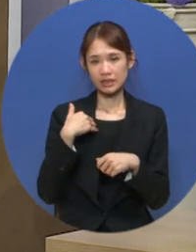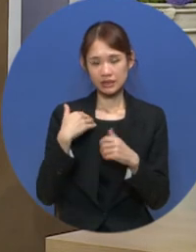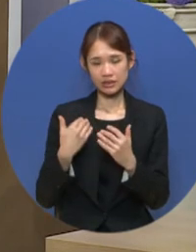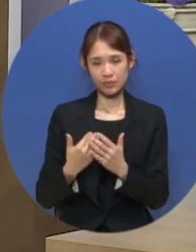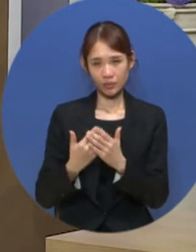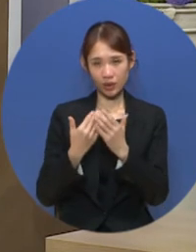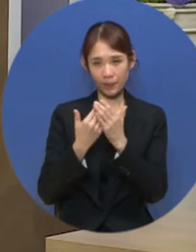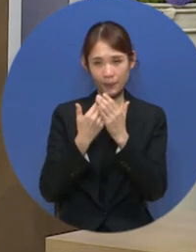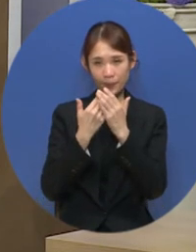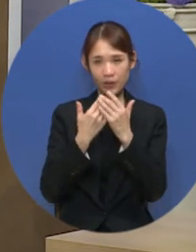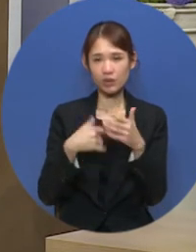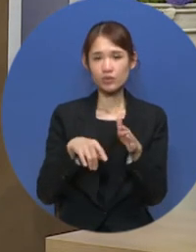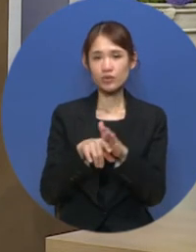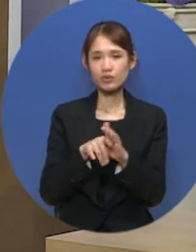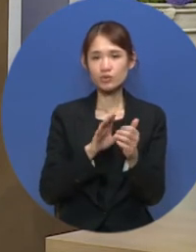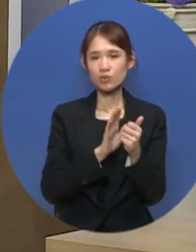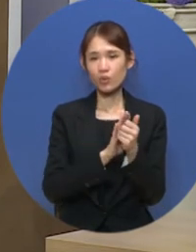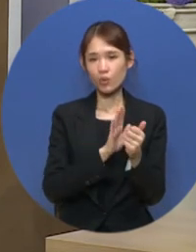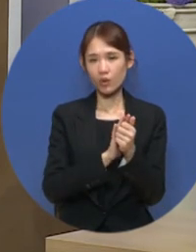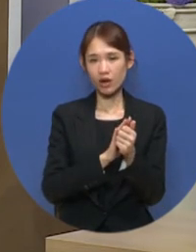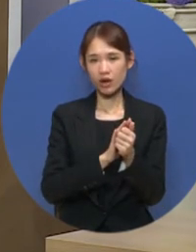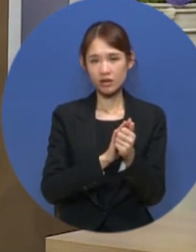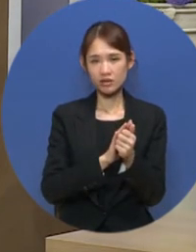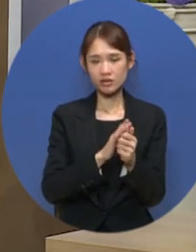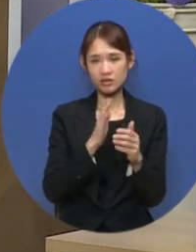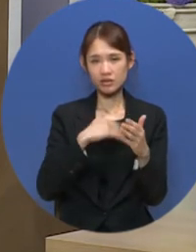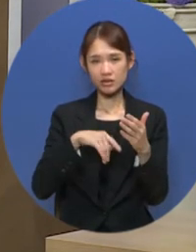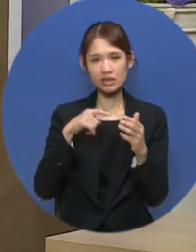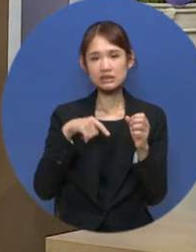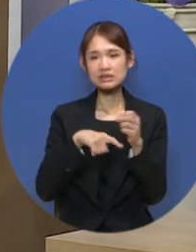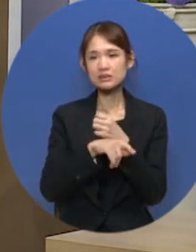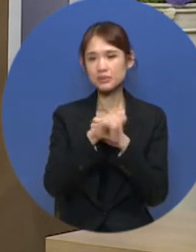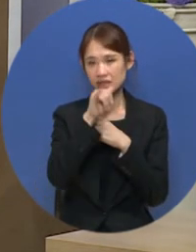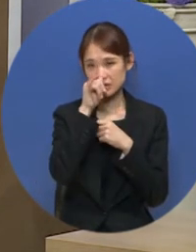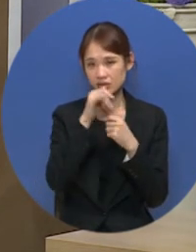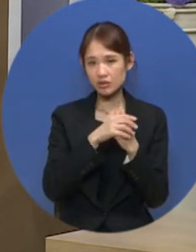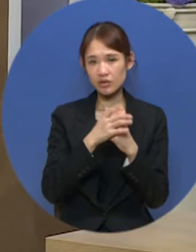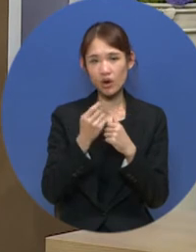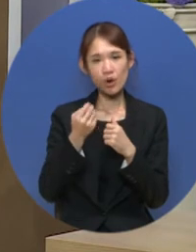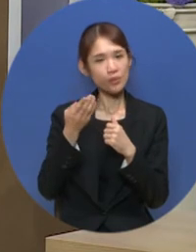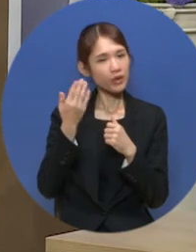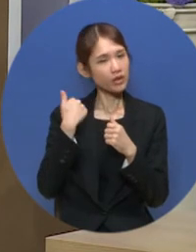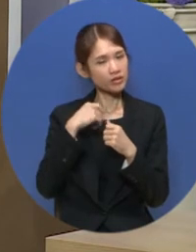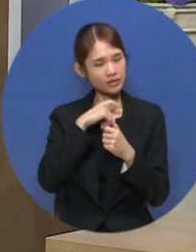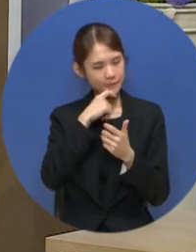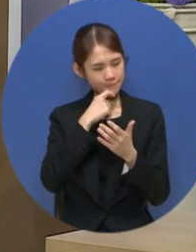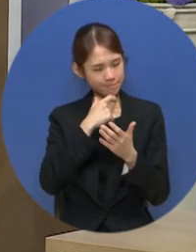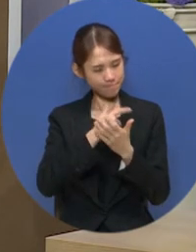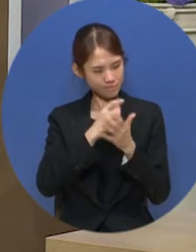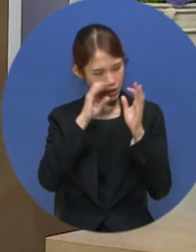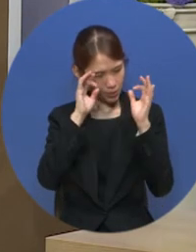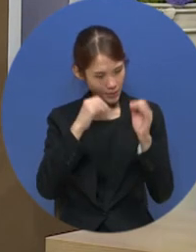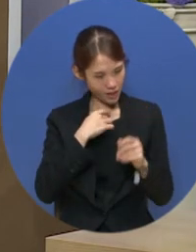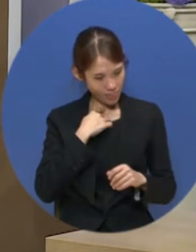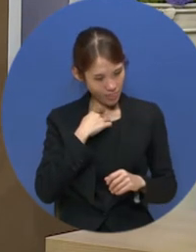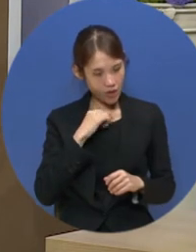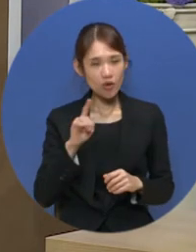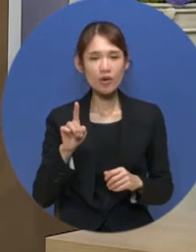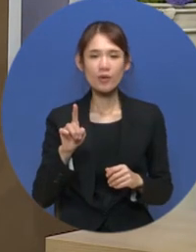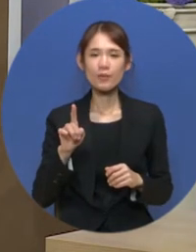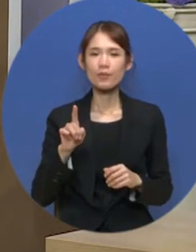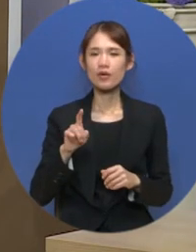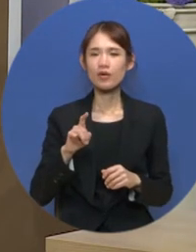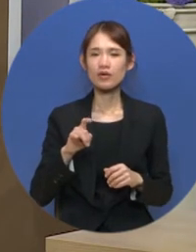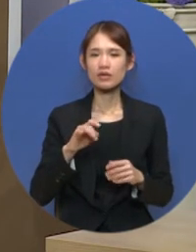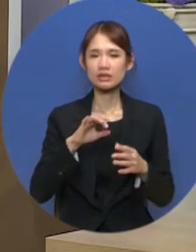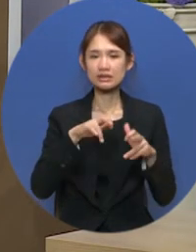향상시킬 수 있도록 도와준다는 점이 또 의의가 있을 것 같거든요. 그러니까 얼마 전에 제가 또 인상적이게 봤던 부분이 그